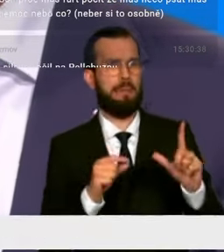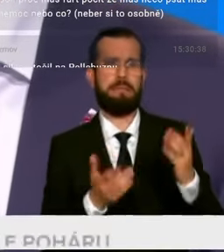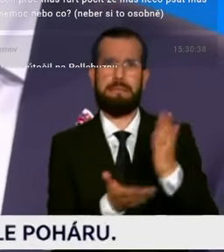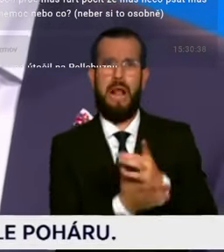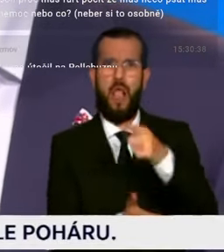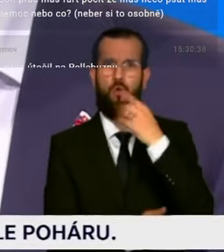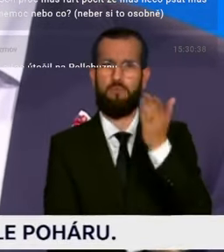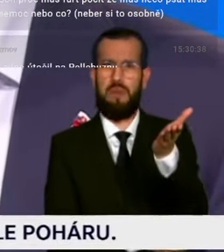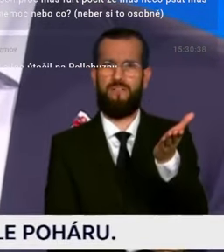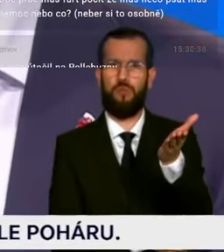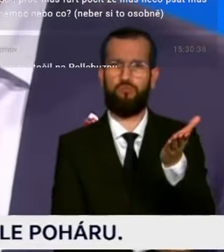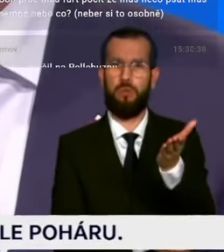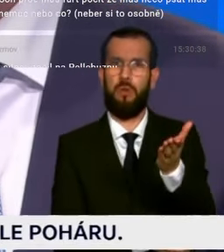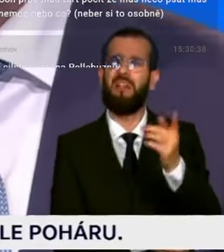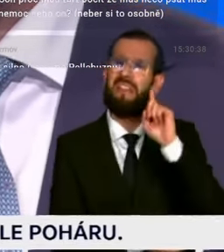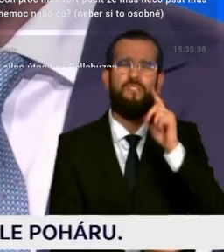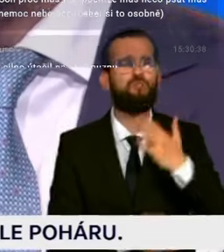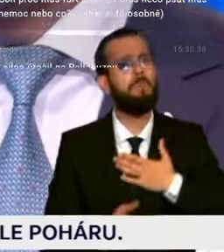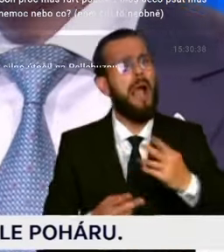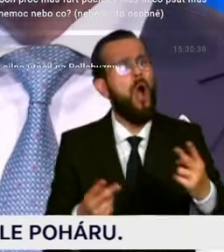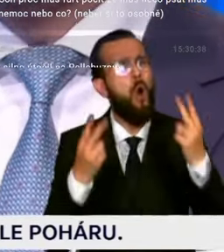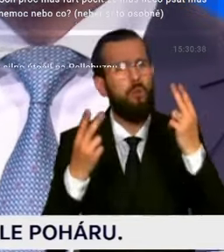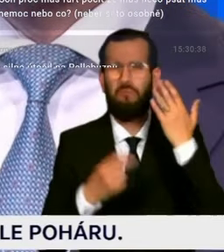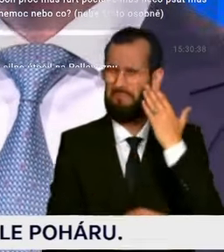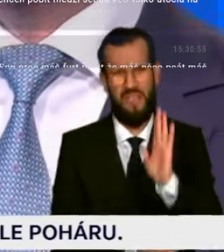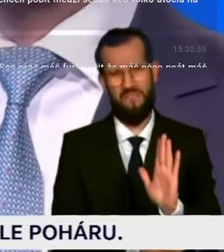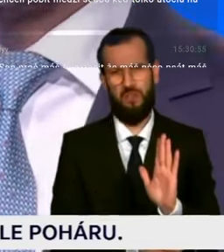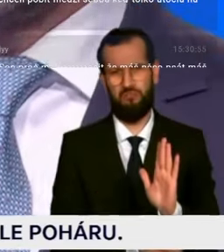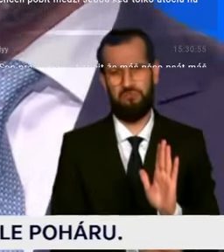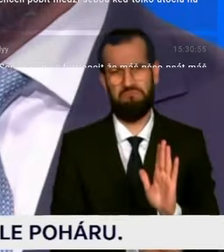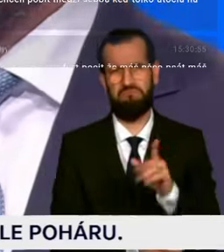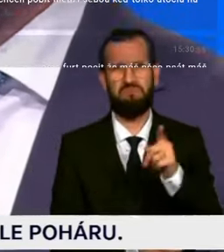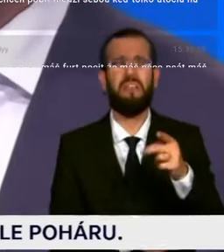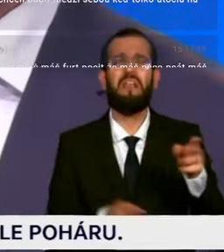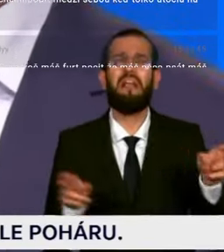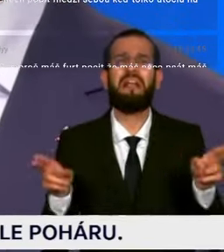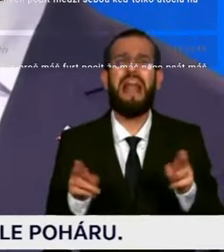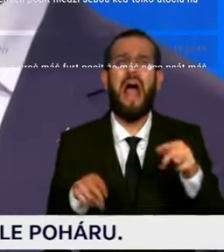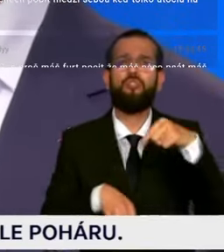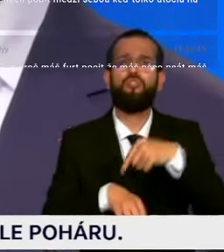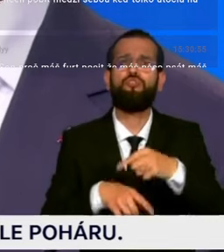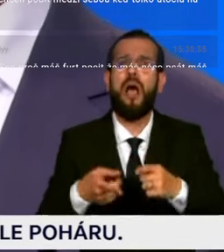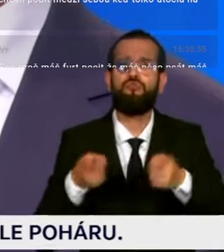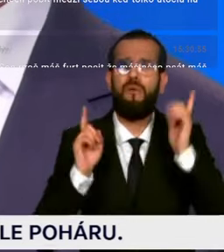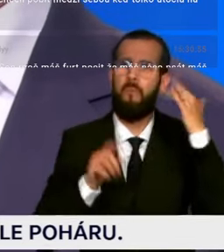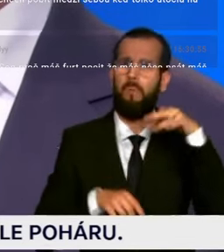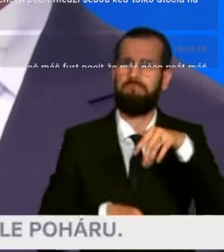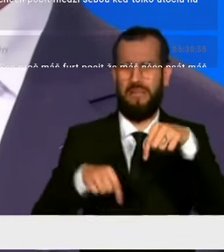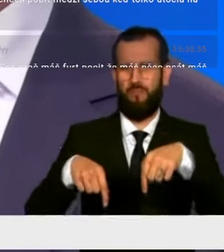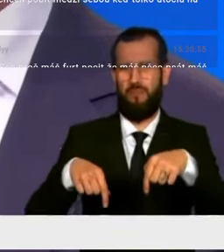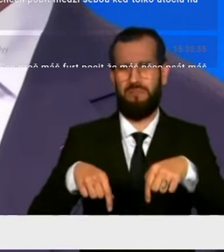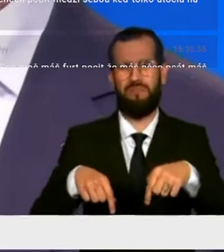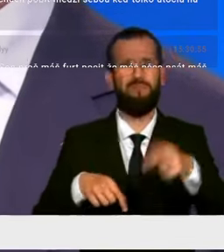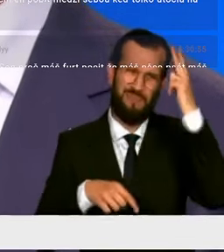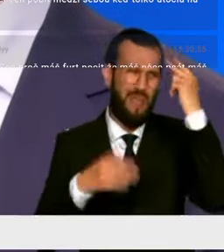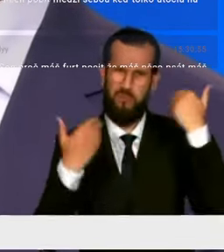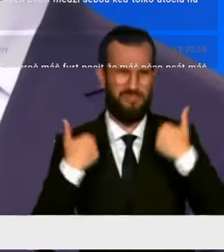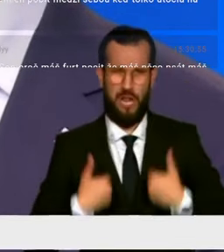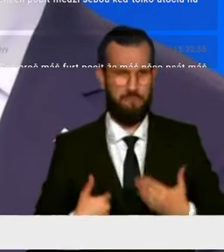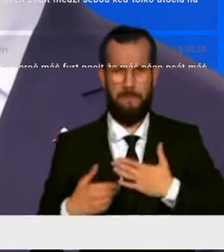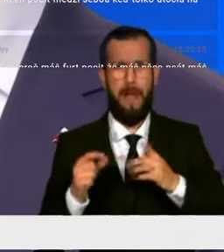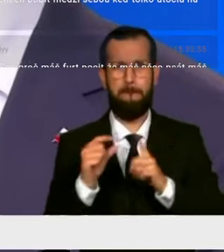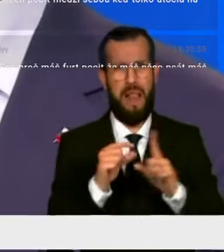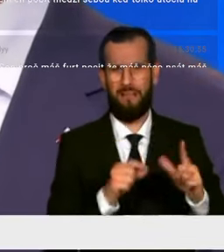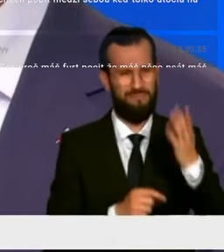nepoznáte ma a neviete Aké sú moje hodnoty na to ste boli krátko na Slovensku aby ste ma mohli spoznať takže neviem akým